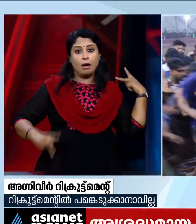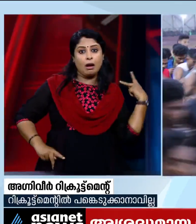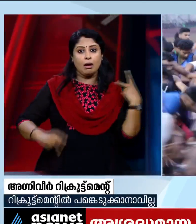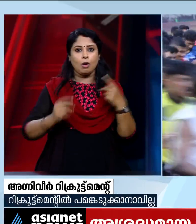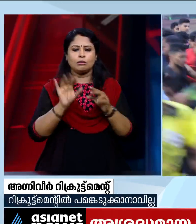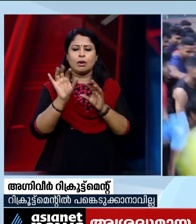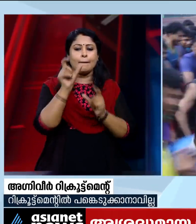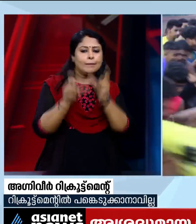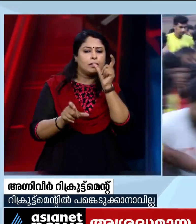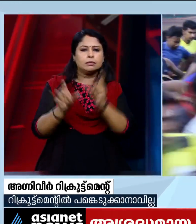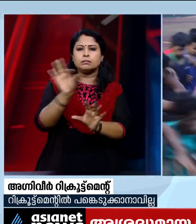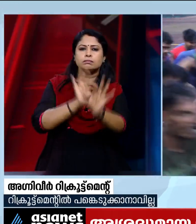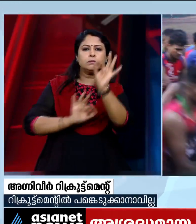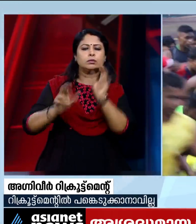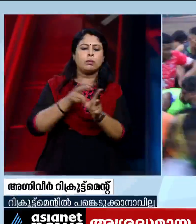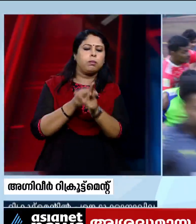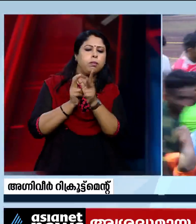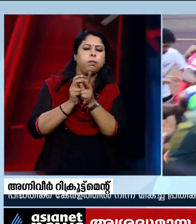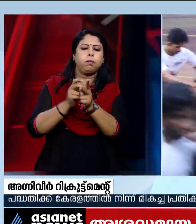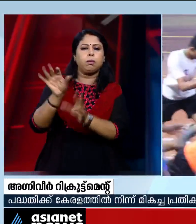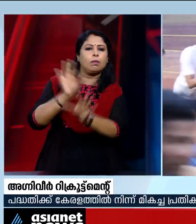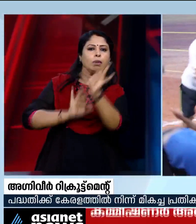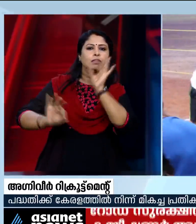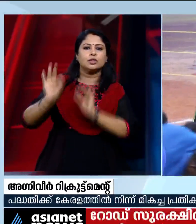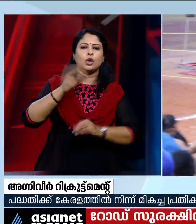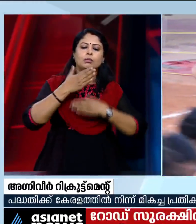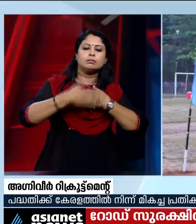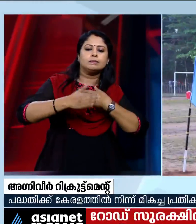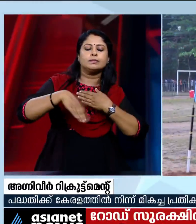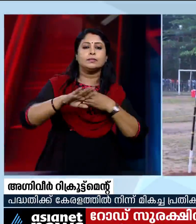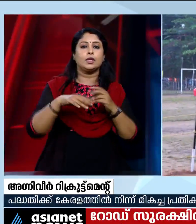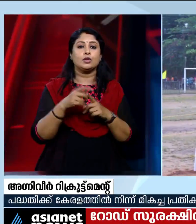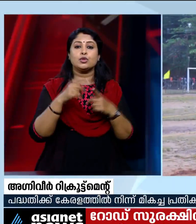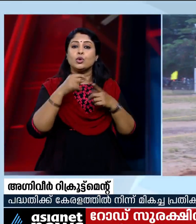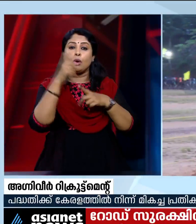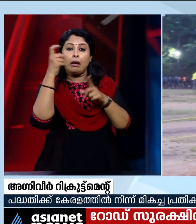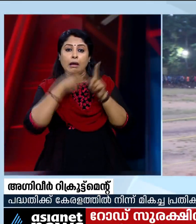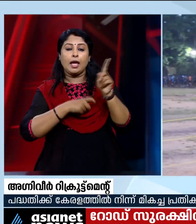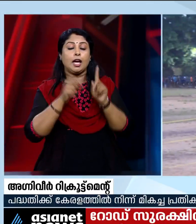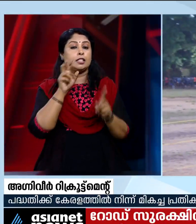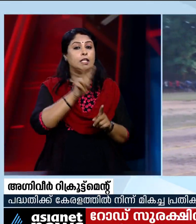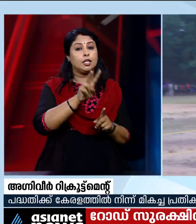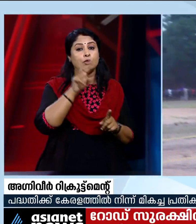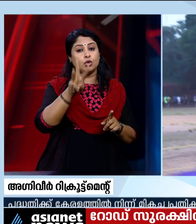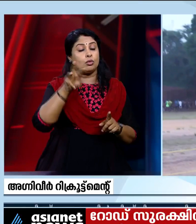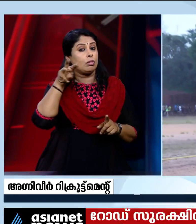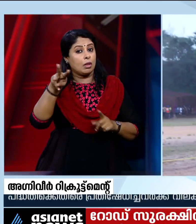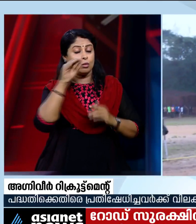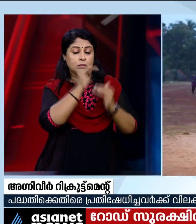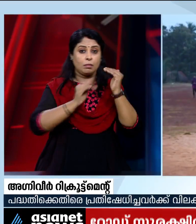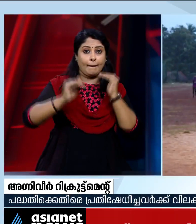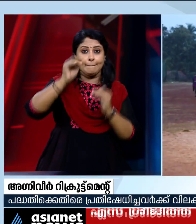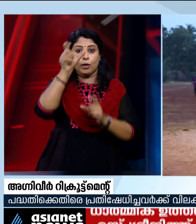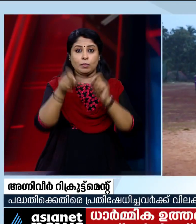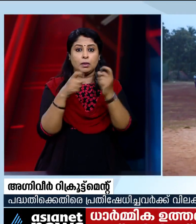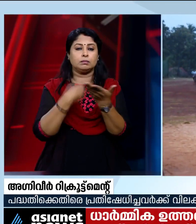നടപടികൾ പുരോഗമിക്കുകയാണ്. കേരളത്തിൽ വടക്കൻ മേഖല റിക്രൂട്ട്മെന്റ് റാലിയിൽ 23,000 പേർ രജിസ്റ്റർ ചെയ്തു.